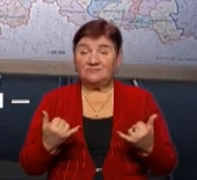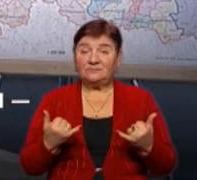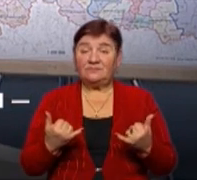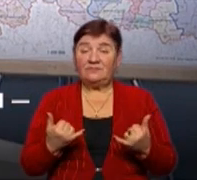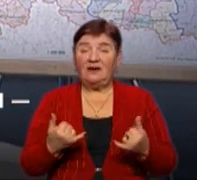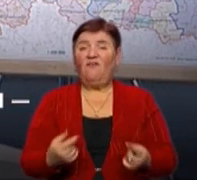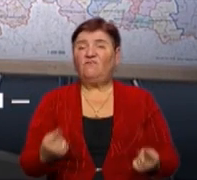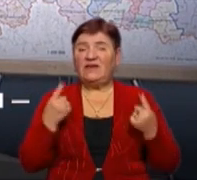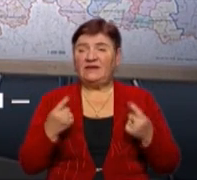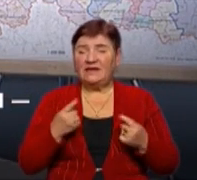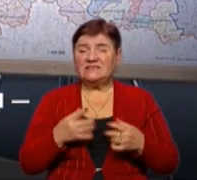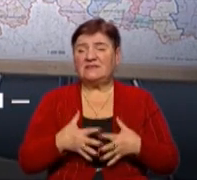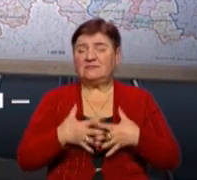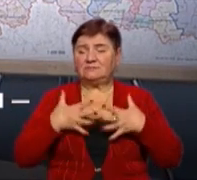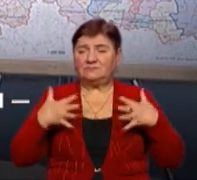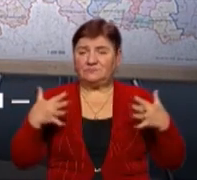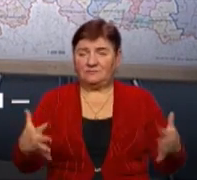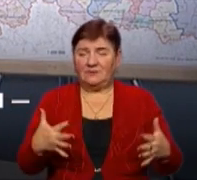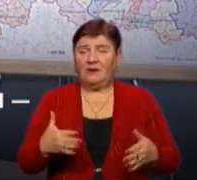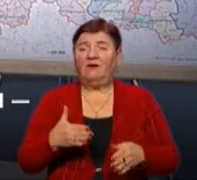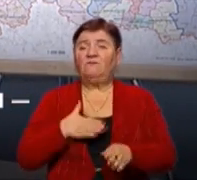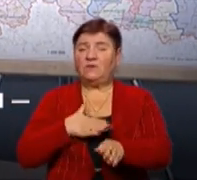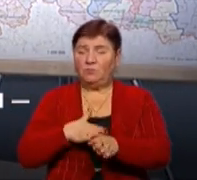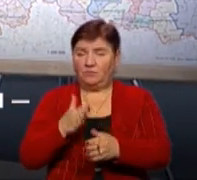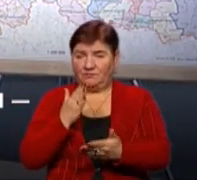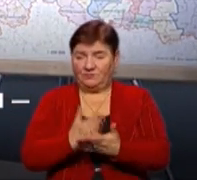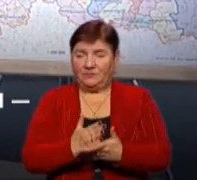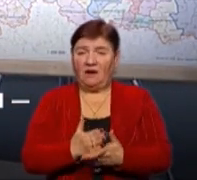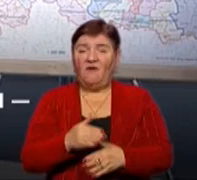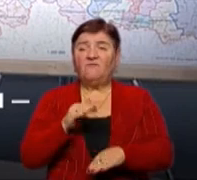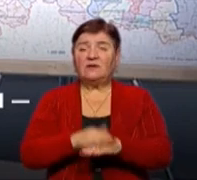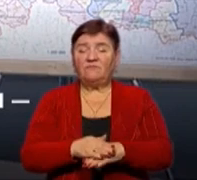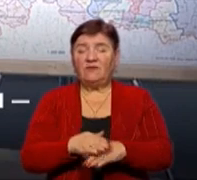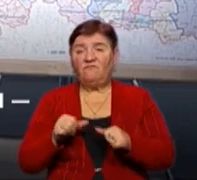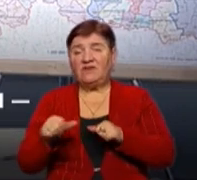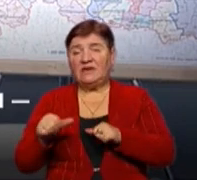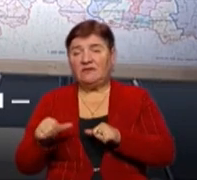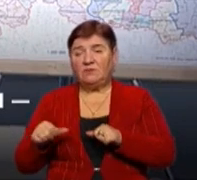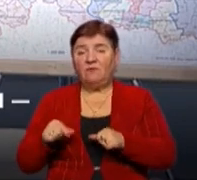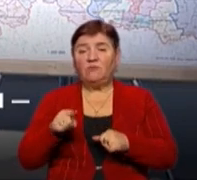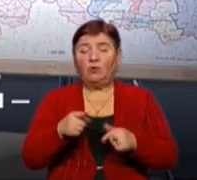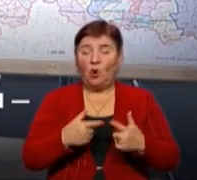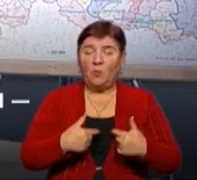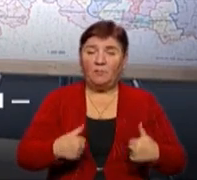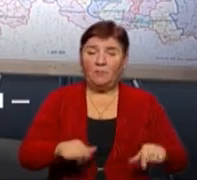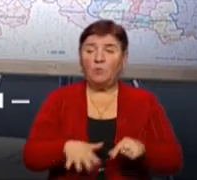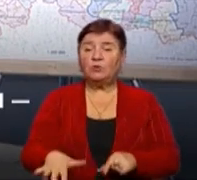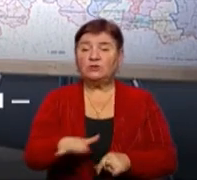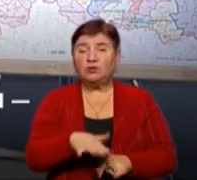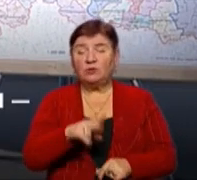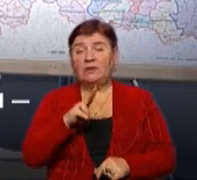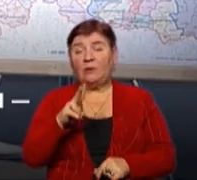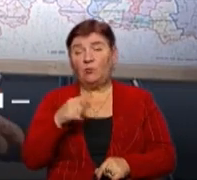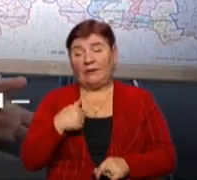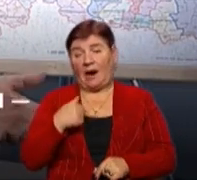Тобто велетенський обсяг роботи відбувається, але він відбувається фактично у відірваності від тої комунікаційної площадки, про яку